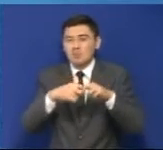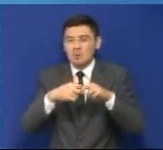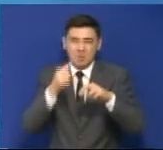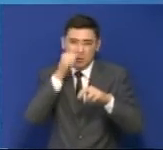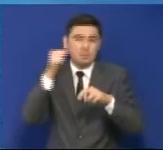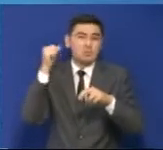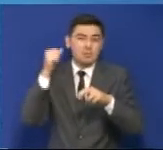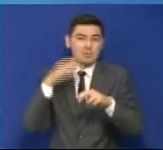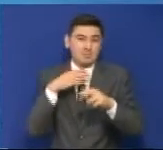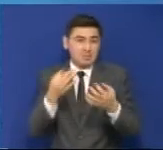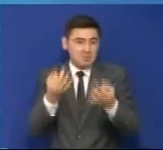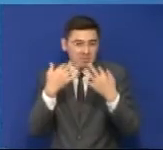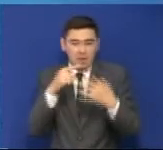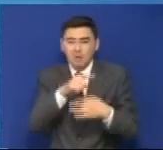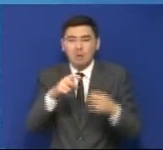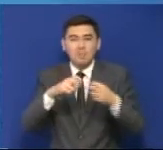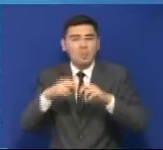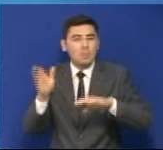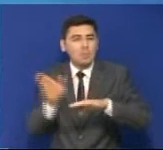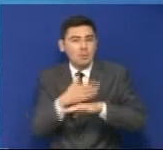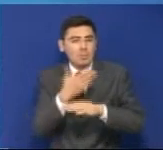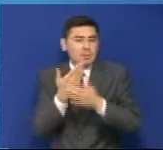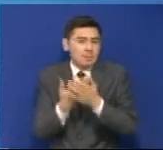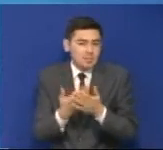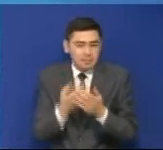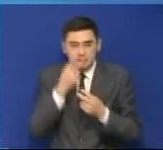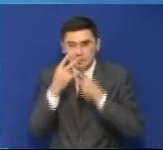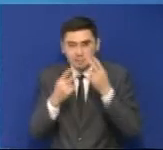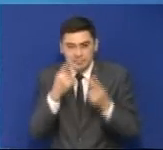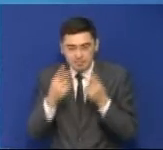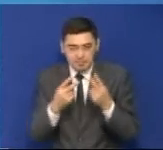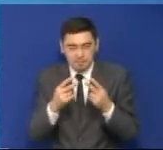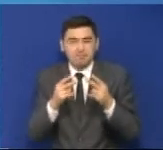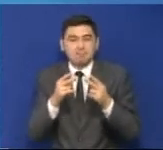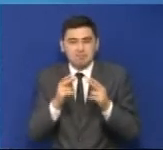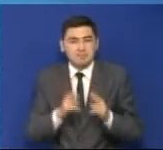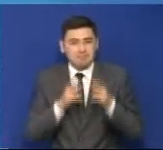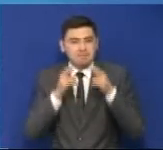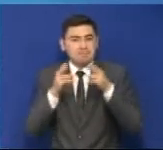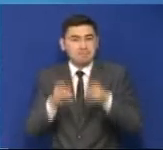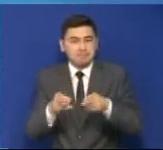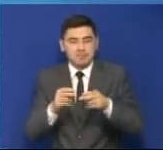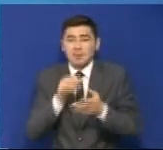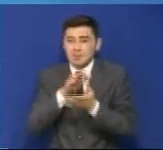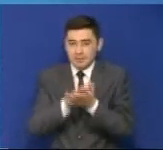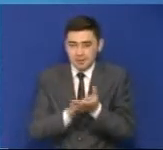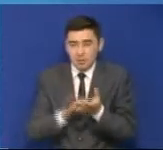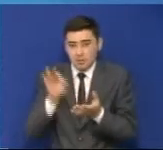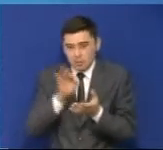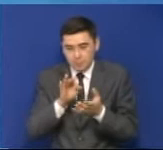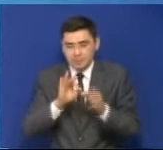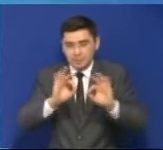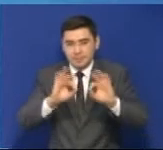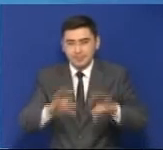шешімін тапқанын көзбен көріп, жергілікті әкімдердің атқарған жұмысына бағасын берді. Ауыл халқының жағдайымен танысып қайтқан тілшіміз Қуаныш